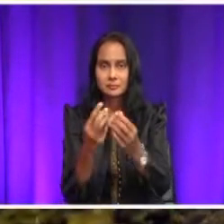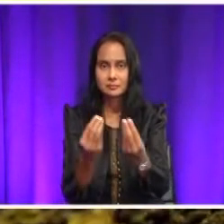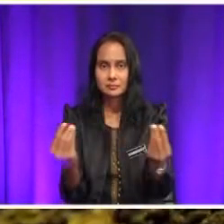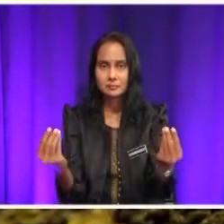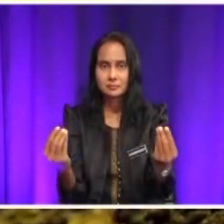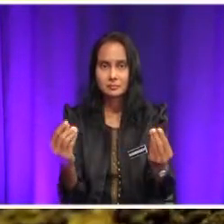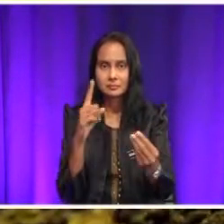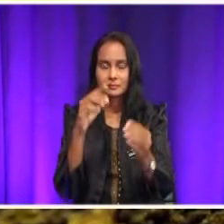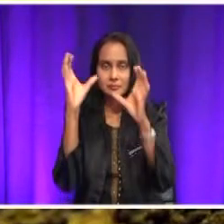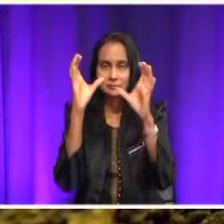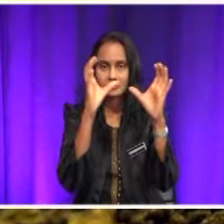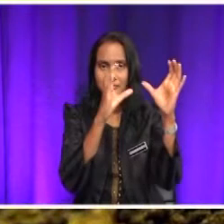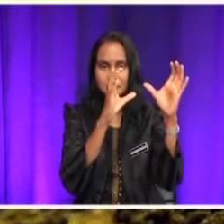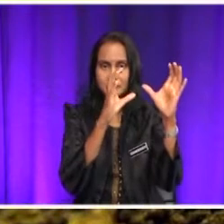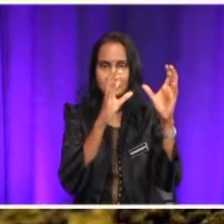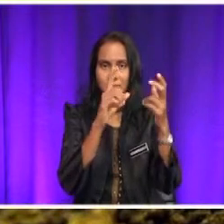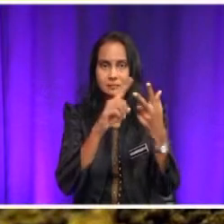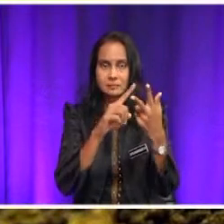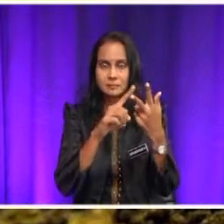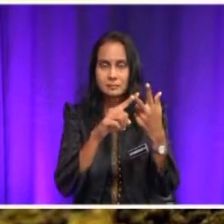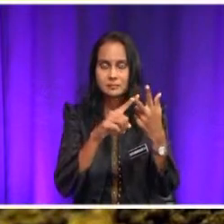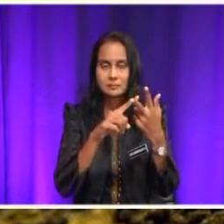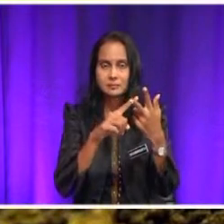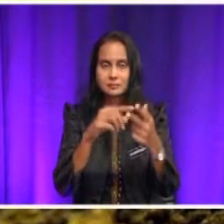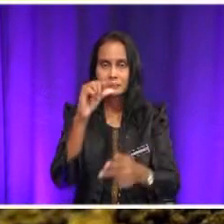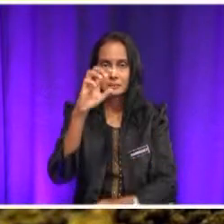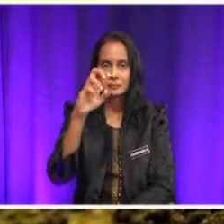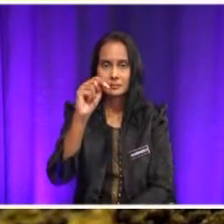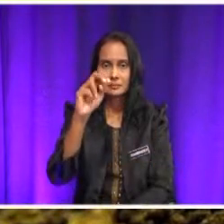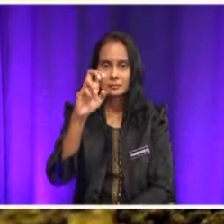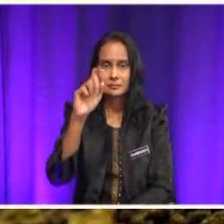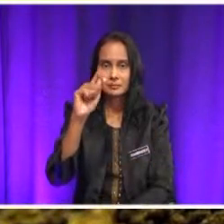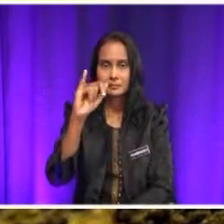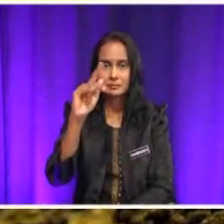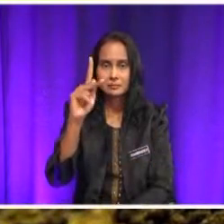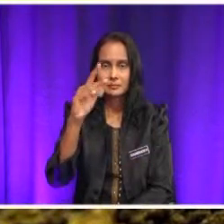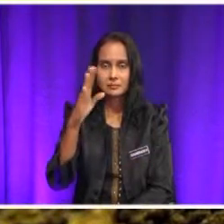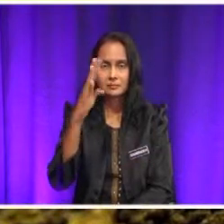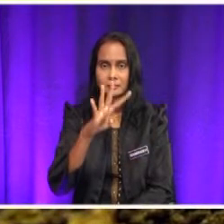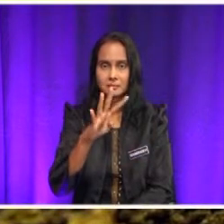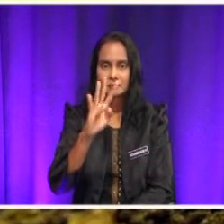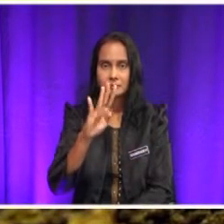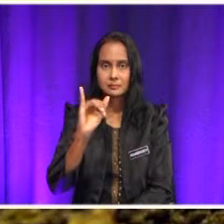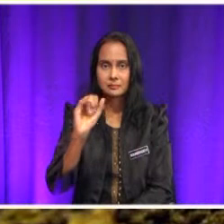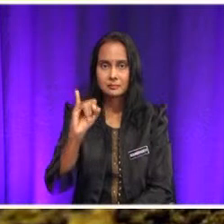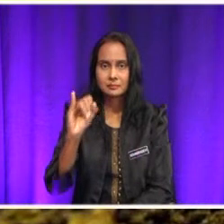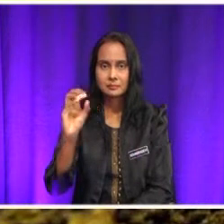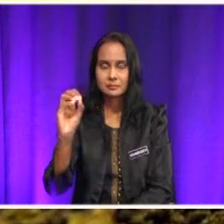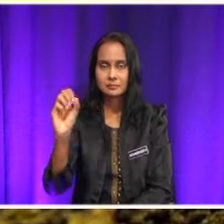ialah iklim yang ketiga genetik yang keempat ialah biosis biosis ada benda hidup dan